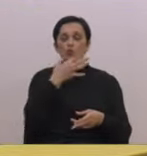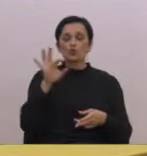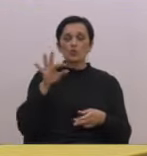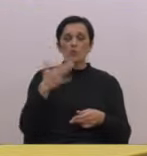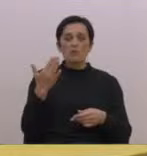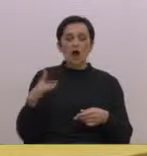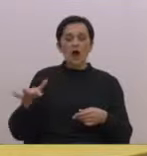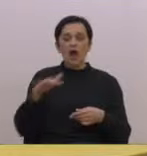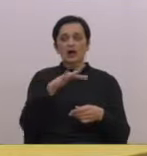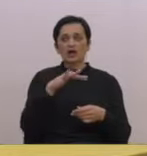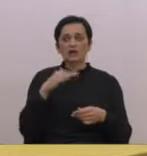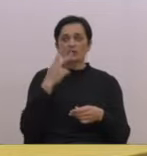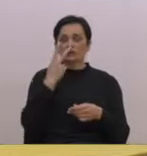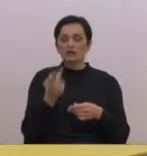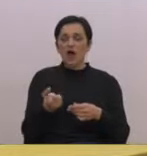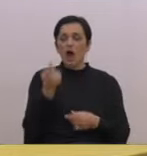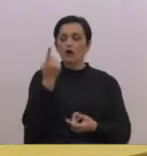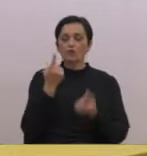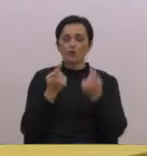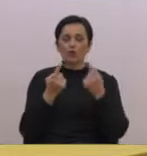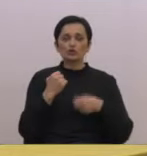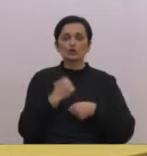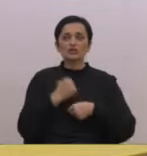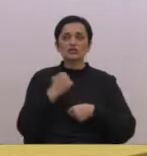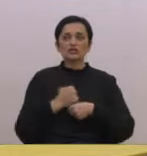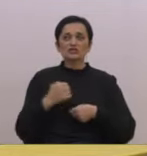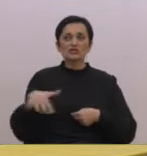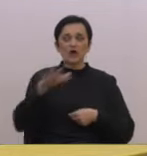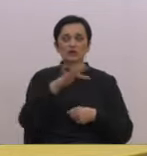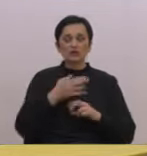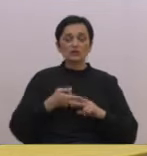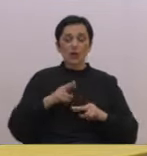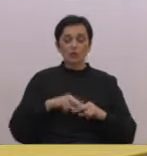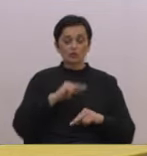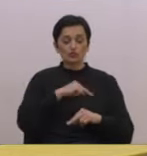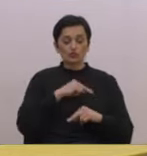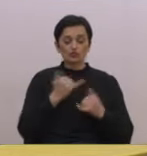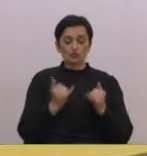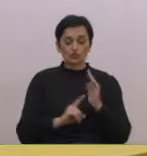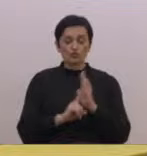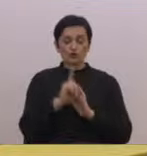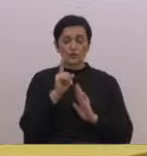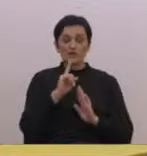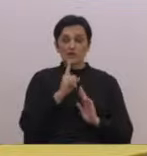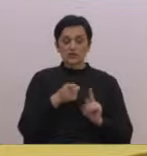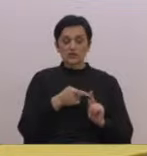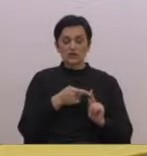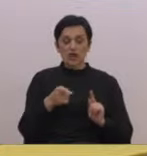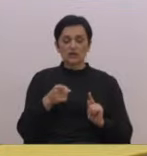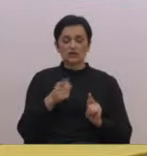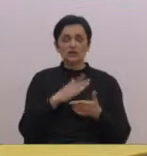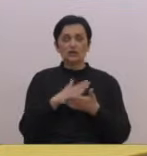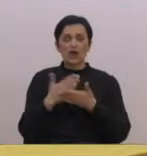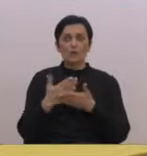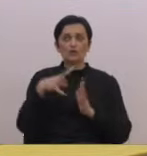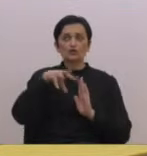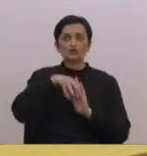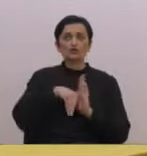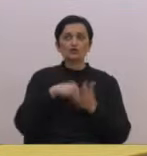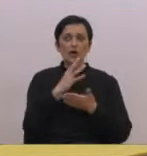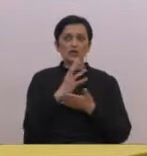Mharesta, Moacinos, Svaneti, Amitom, Amaze, Mușauba, Svica, Tuko, Mimdinarețals, გამოყოფილია შიდა